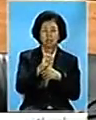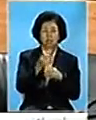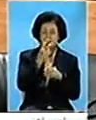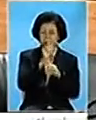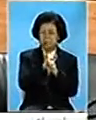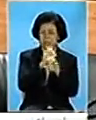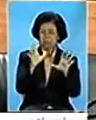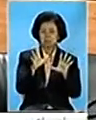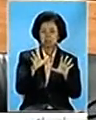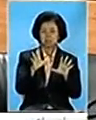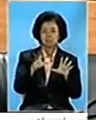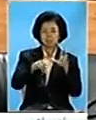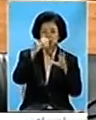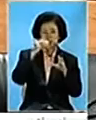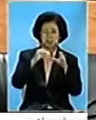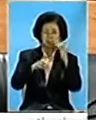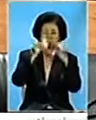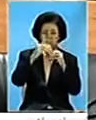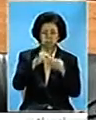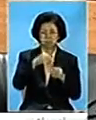ยครับว่าข้อมูลอันเป็นเท็จเนี่ย